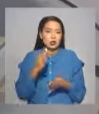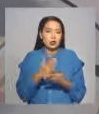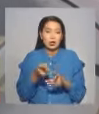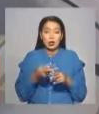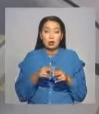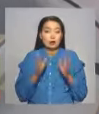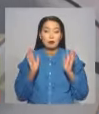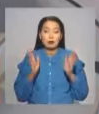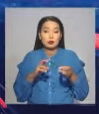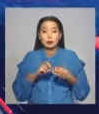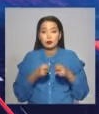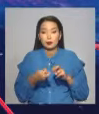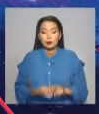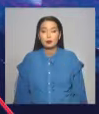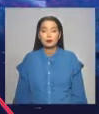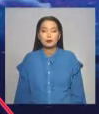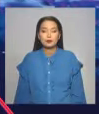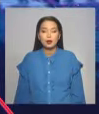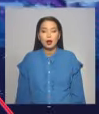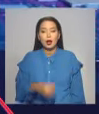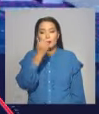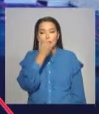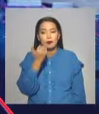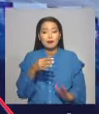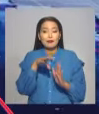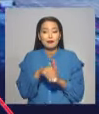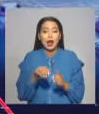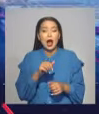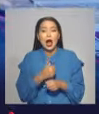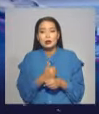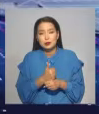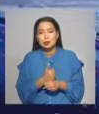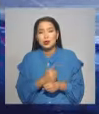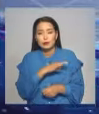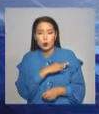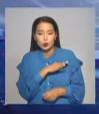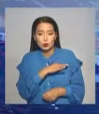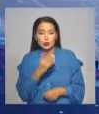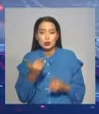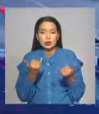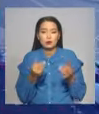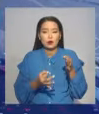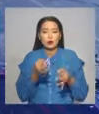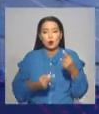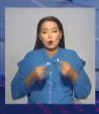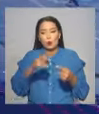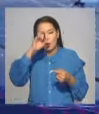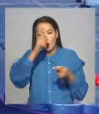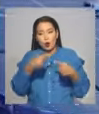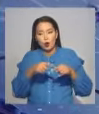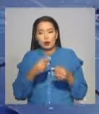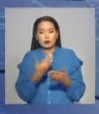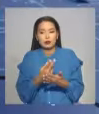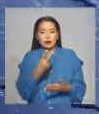проблема, считает президент. Благодаря внедрению административной юстиции, сегодня в судебных спорах с госорганами почти 2/3 решений принимается в пользу граждан